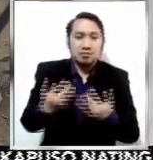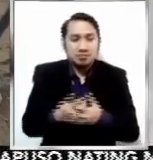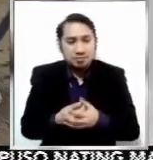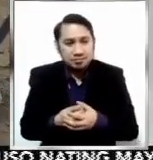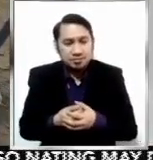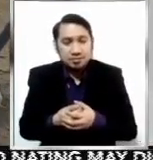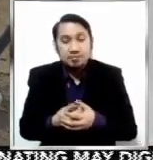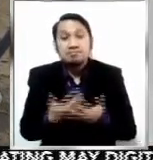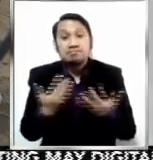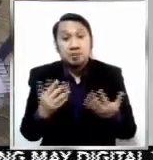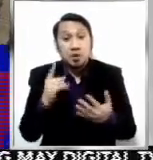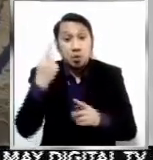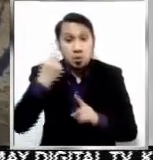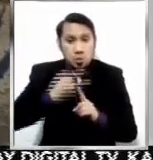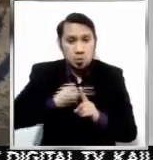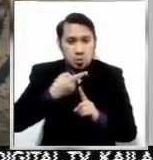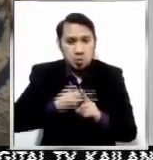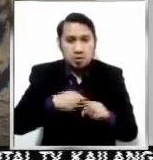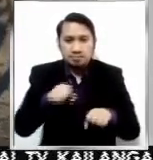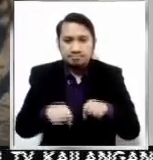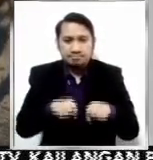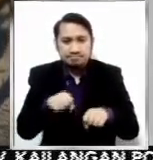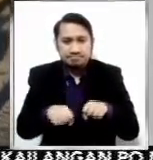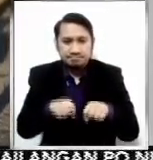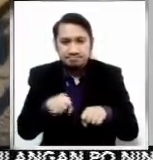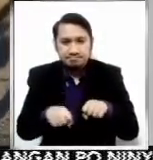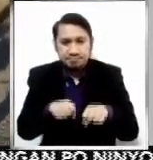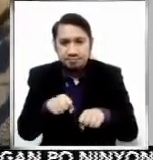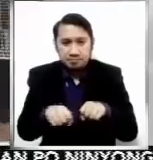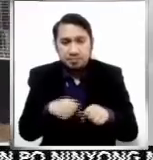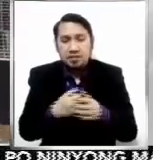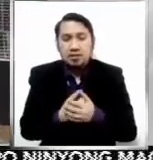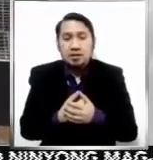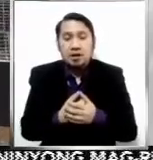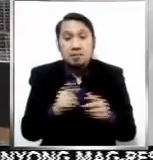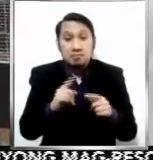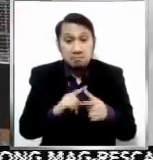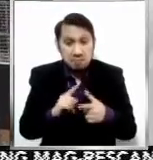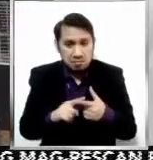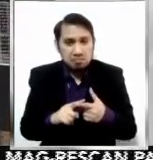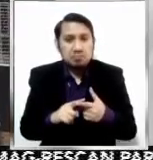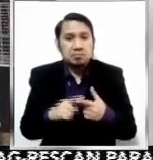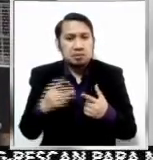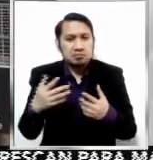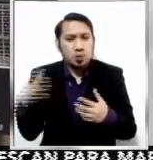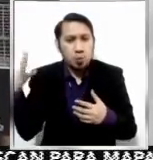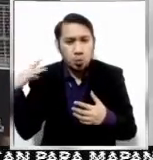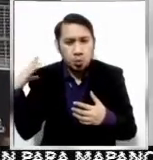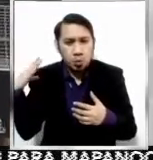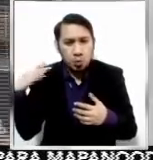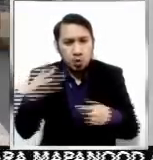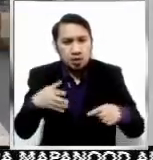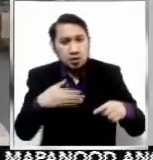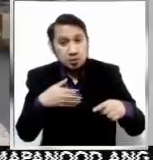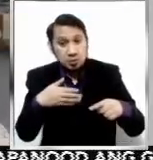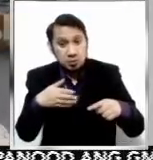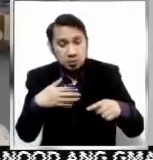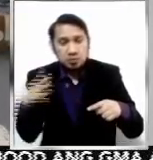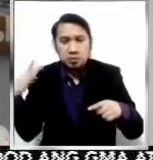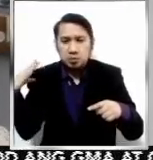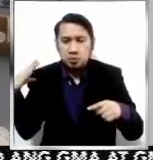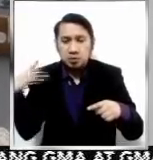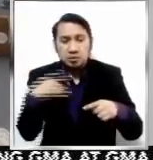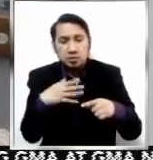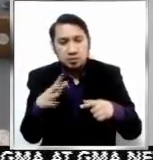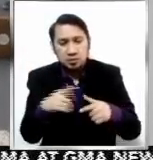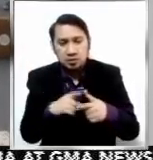Isang buwan din siyang nagtiyaga sa bike na maliit para sa kanyang six-footer. Pero habang naghihintay ng delivery sa barbecue ng isang kaibigan, isang light bulb